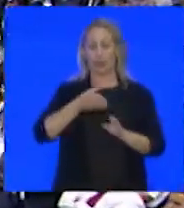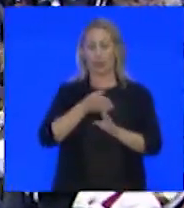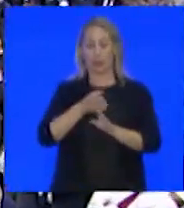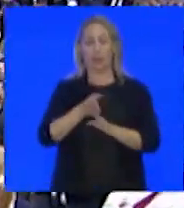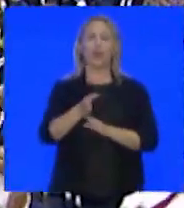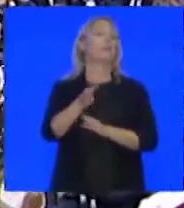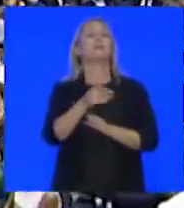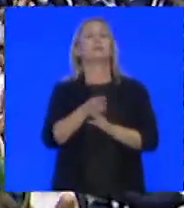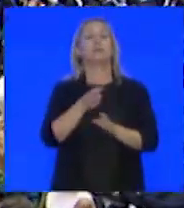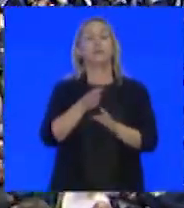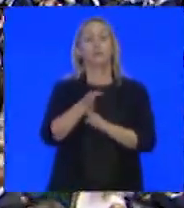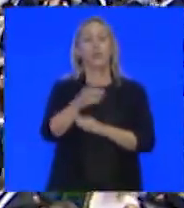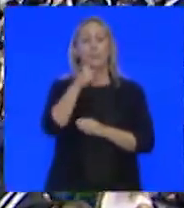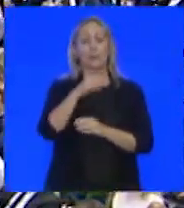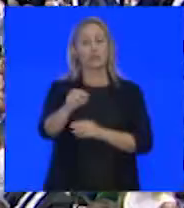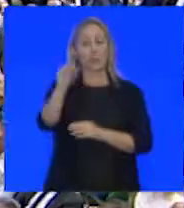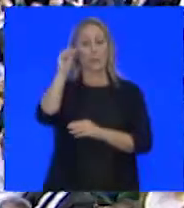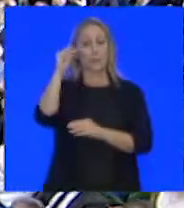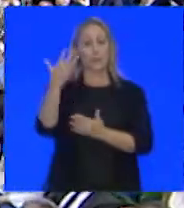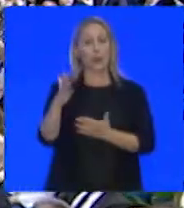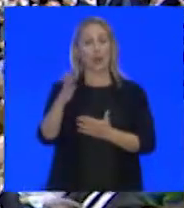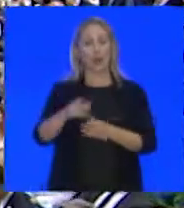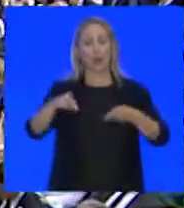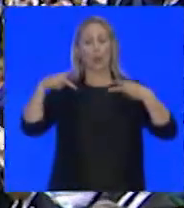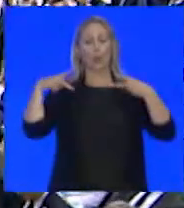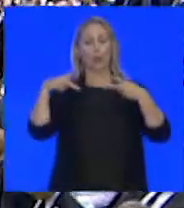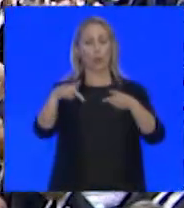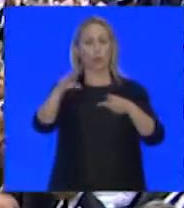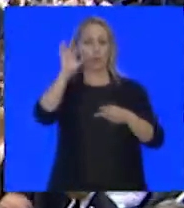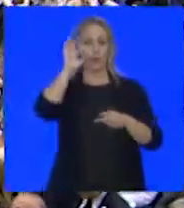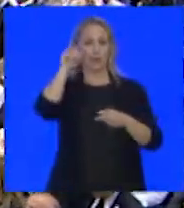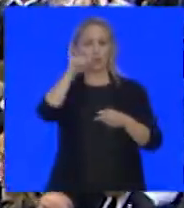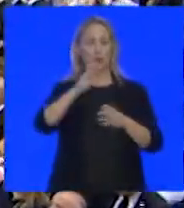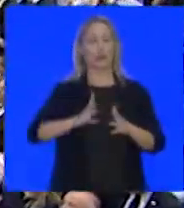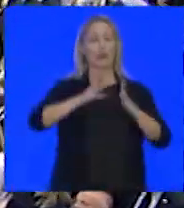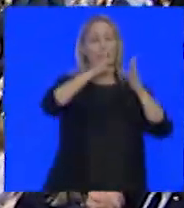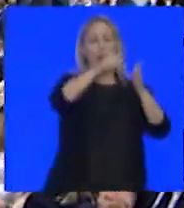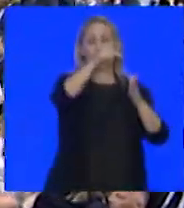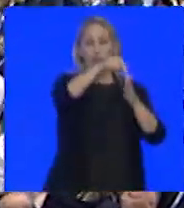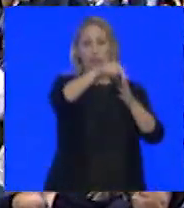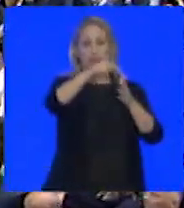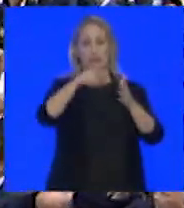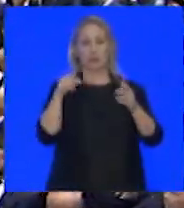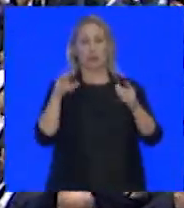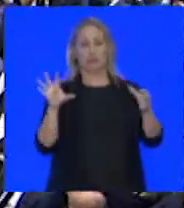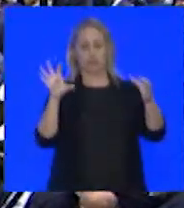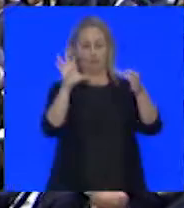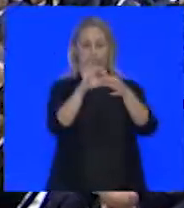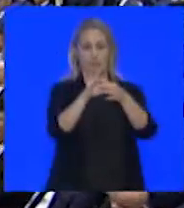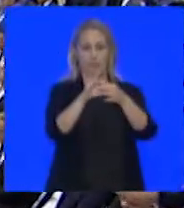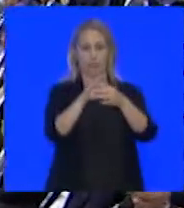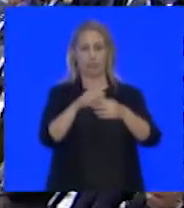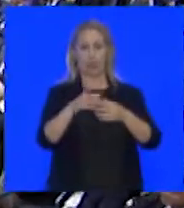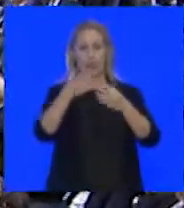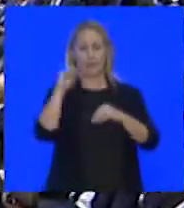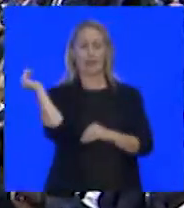Για τον άλλο δρόμο για τον οποίο έχω δεσμευθεί, ο δρόμος Θεσσαλονίκη-Έδεσα, δυστυχώς είναι πολύ πιο ανώριμος. Θα